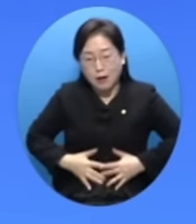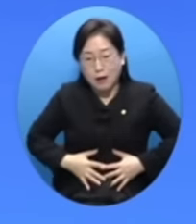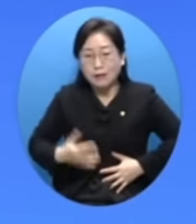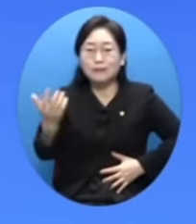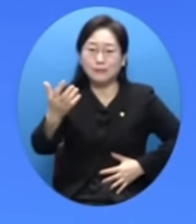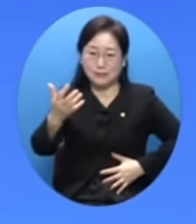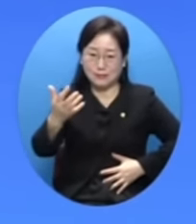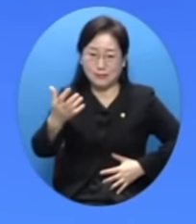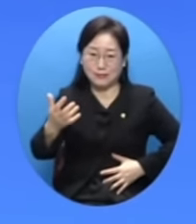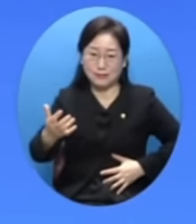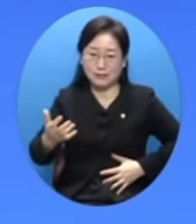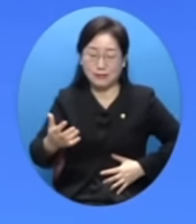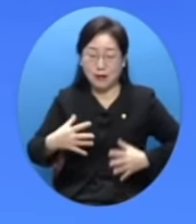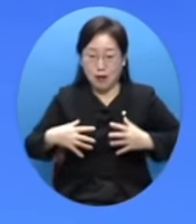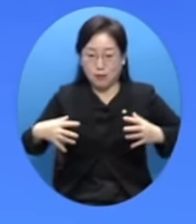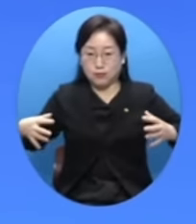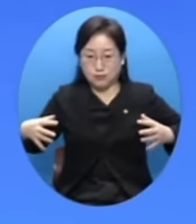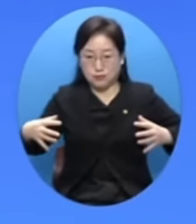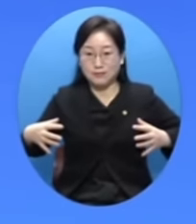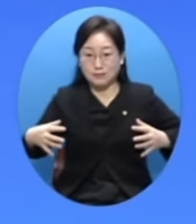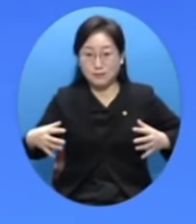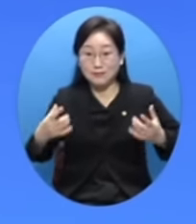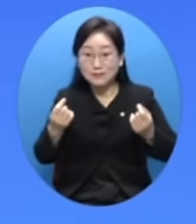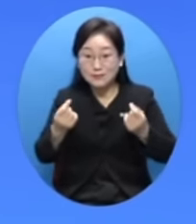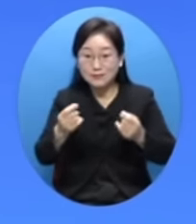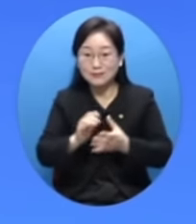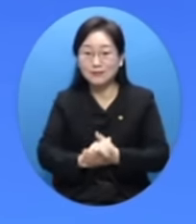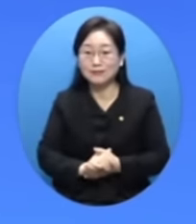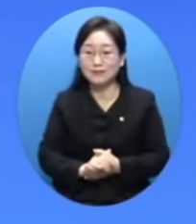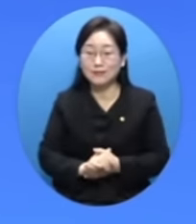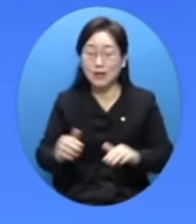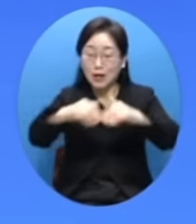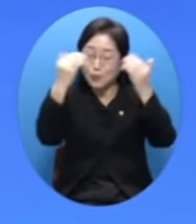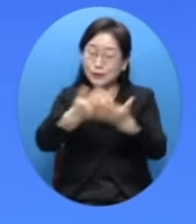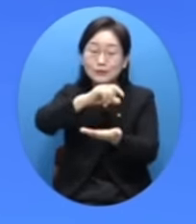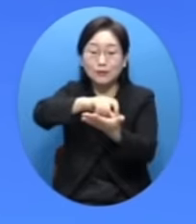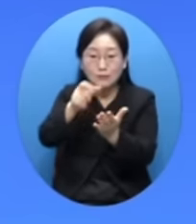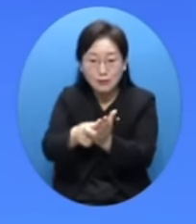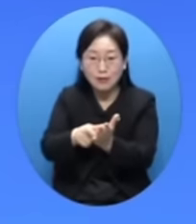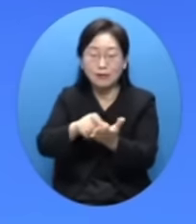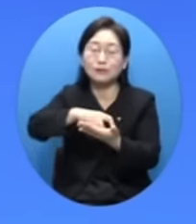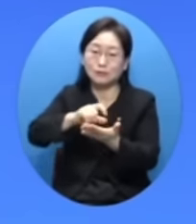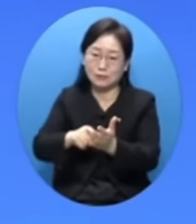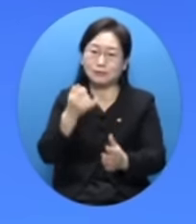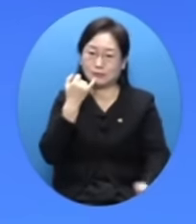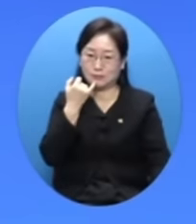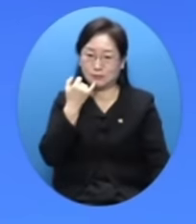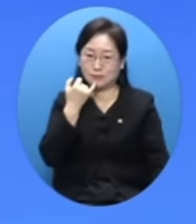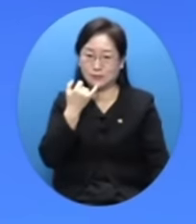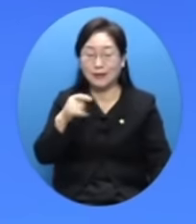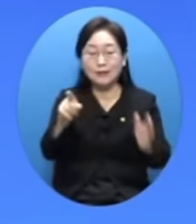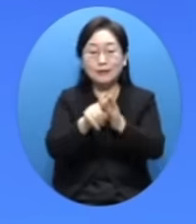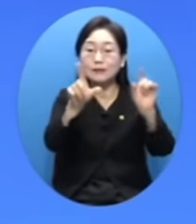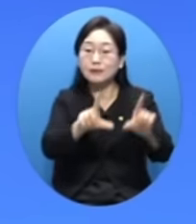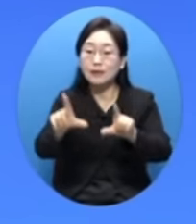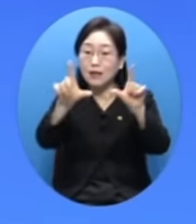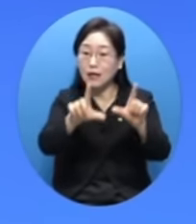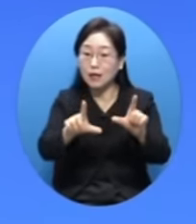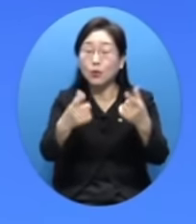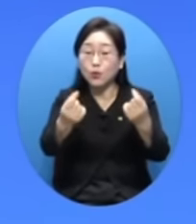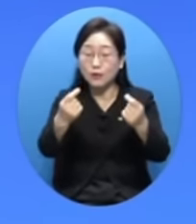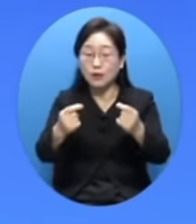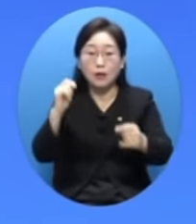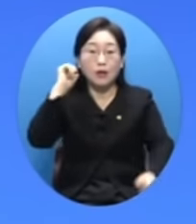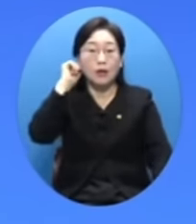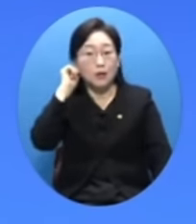나고 비만에 빠지게 되는 것인데 모든 걸 적당히 해야 됩니다 또 신앙생활 할 때도 너무나 한쪽에